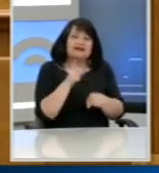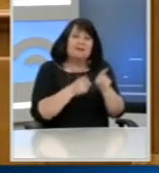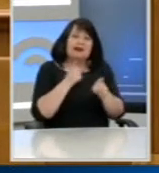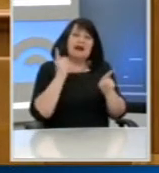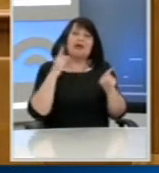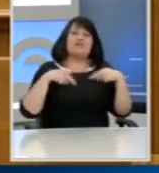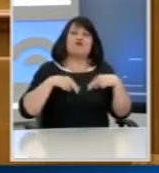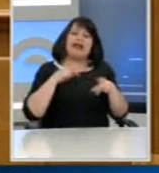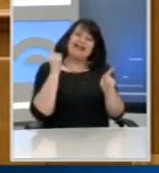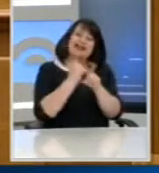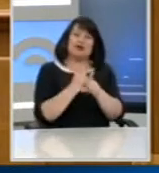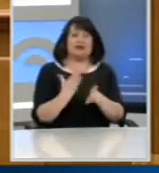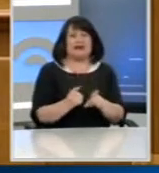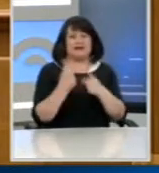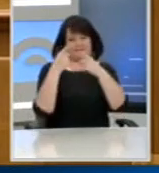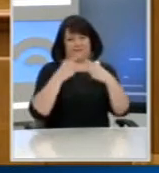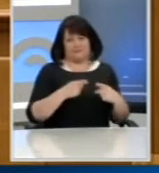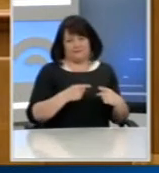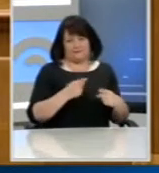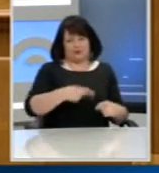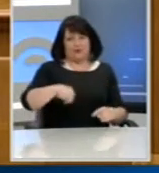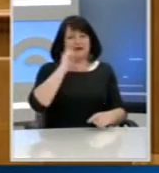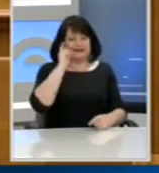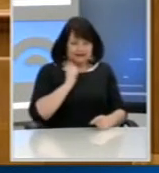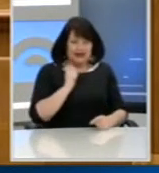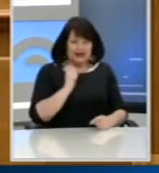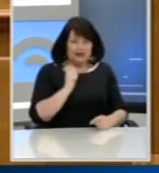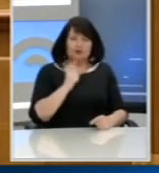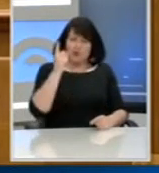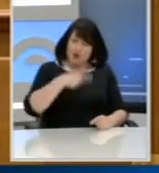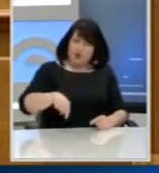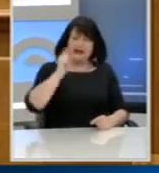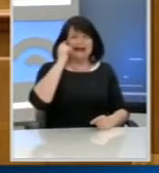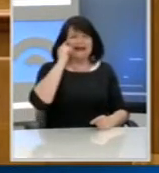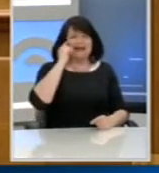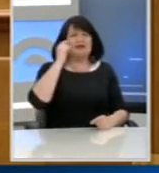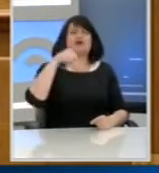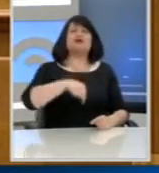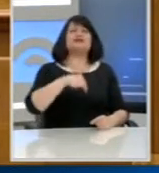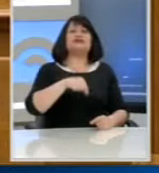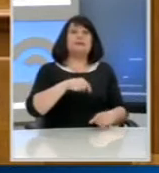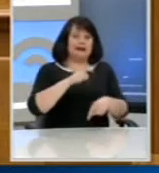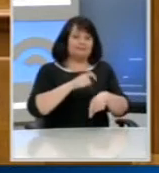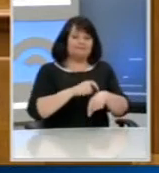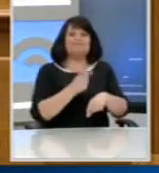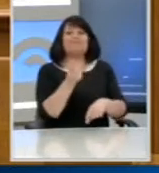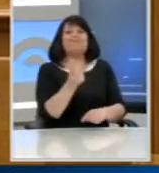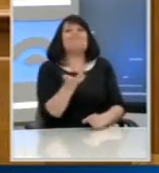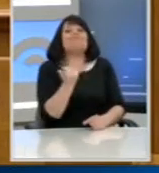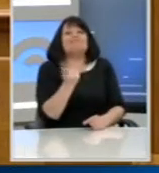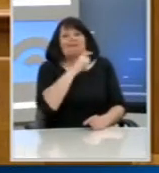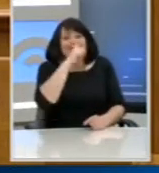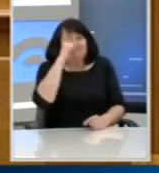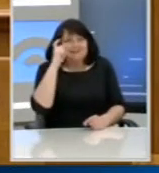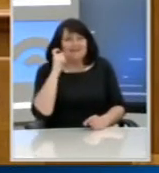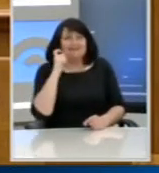υπουργεία. Όπως είναι σε όλους γνωστό και κατανοητό, η σημερινή δημοσιονομική συγκυρία και η υποχρέωση